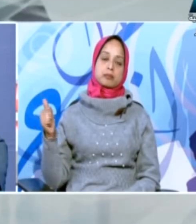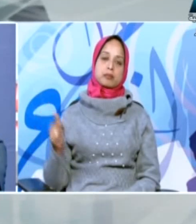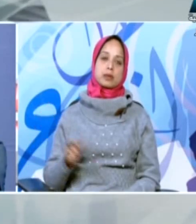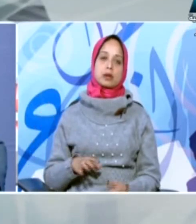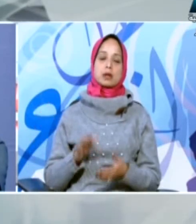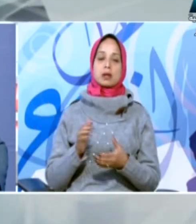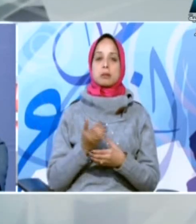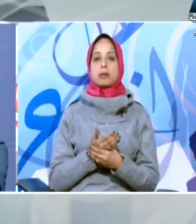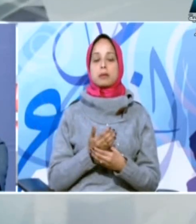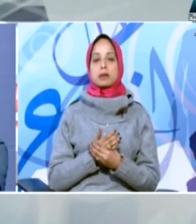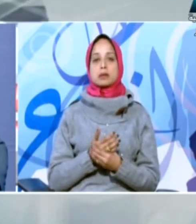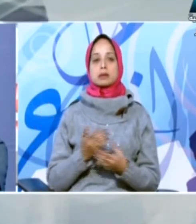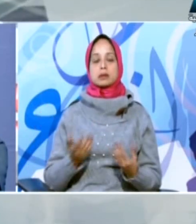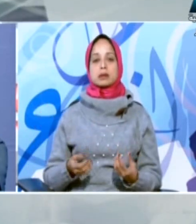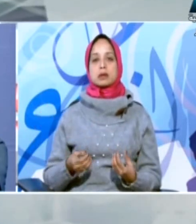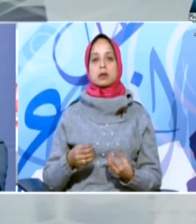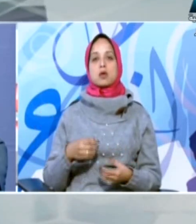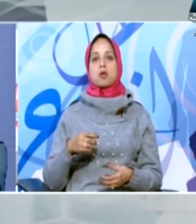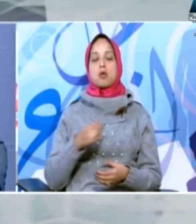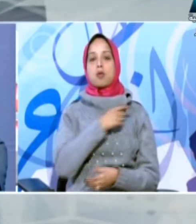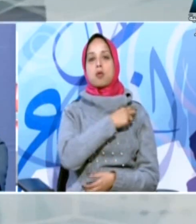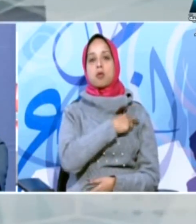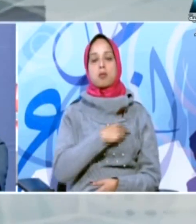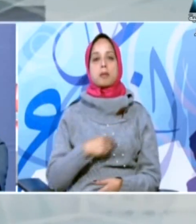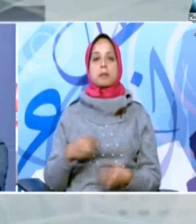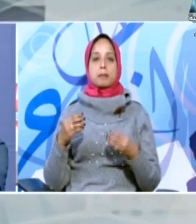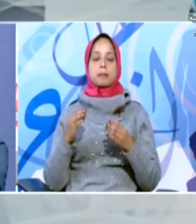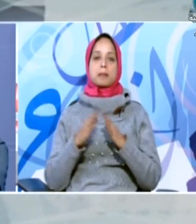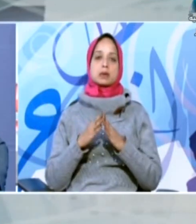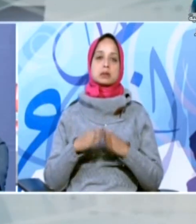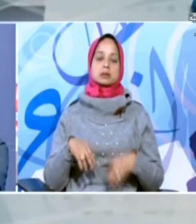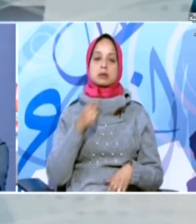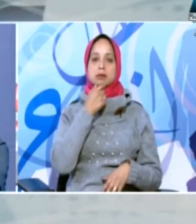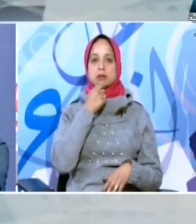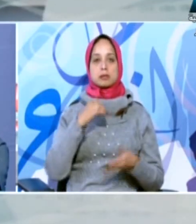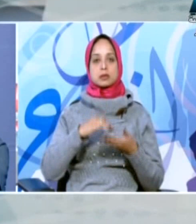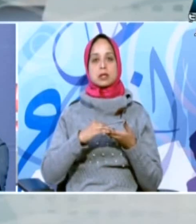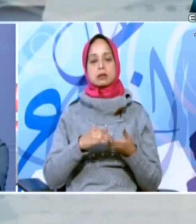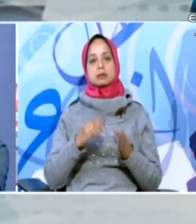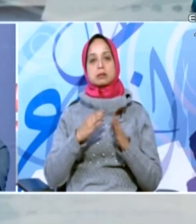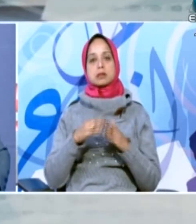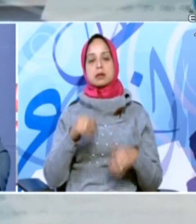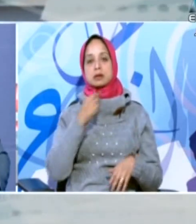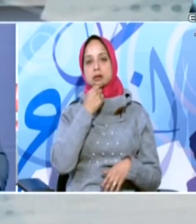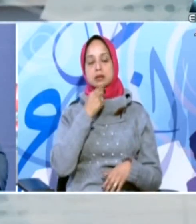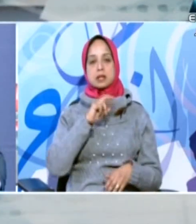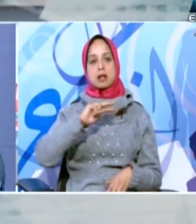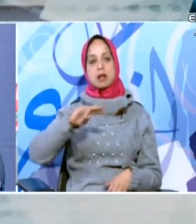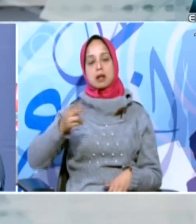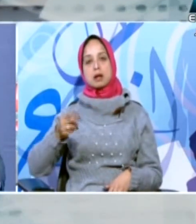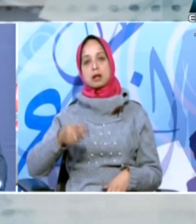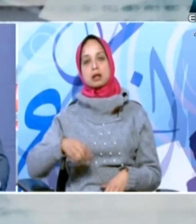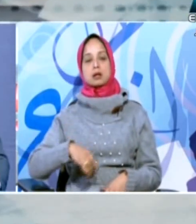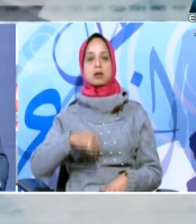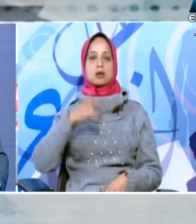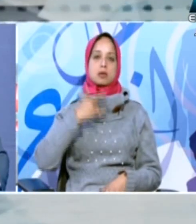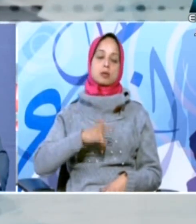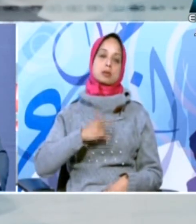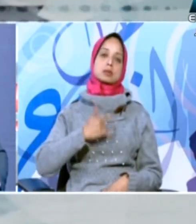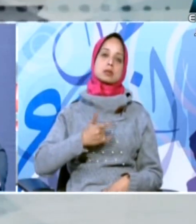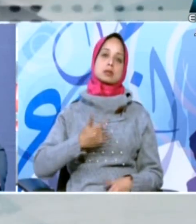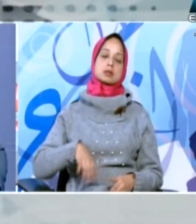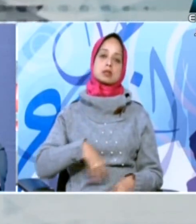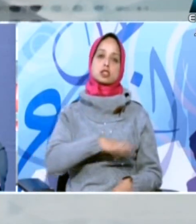الحكومي دلوقتي بين حكومة مصر وبريطانيا مساعدة مصر للانجليز، ولكن كانت الميول الداخلية للشعب